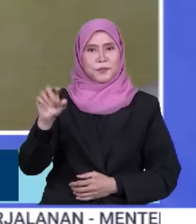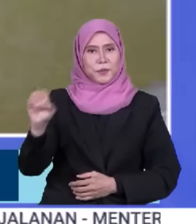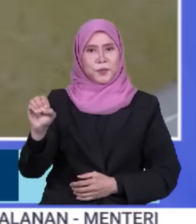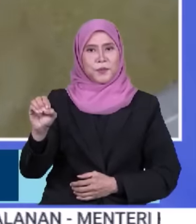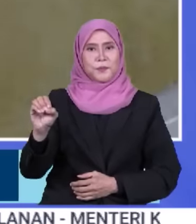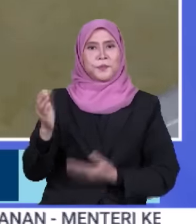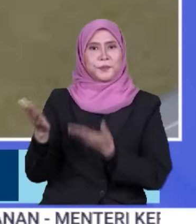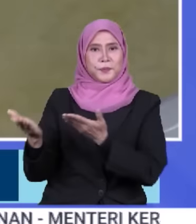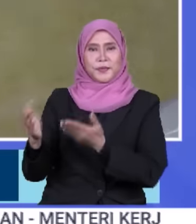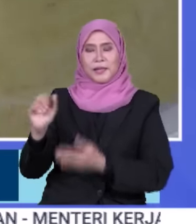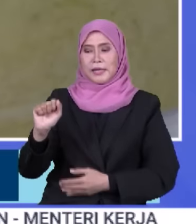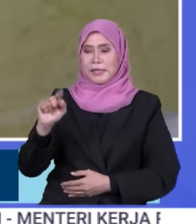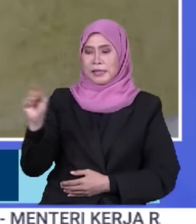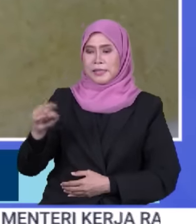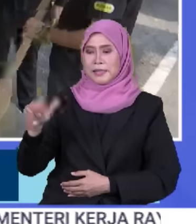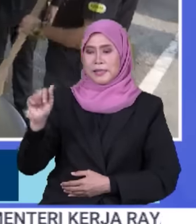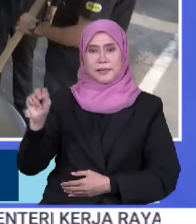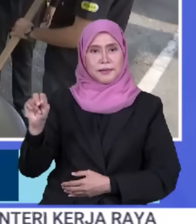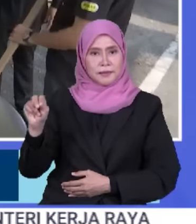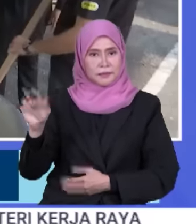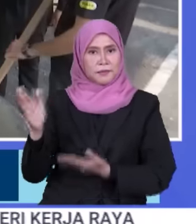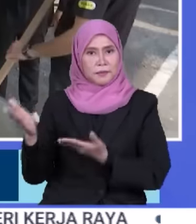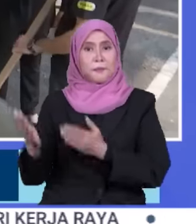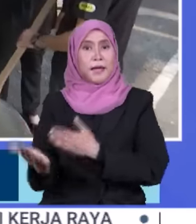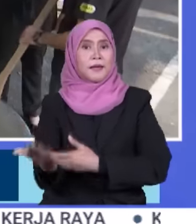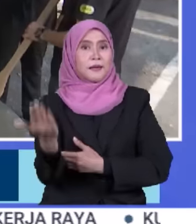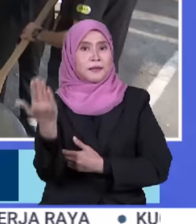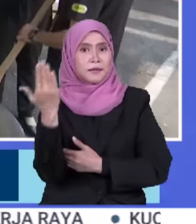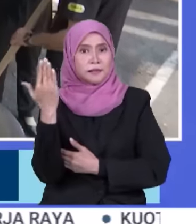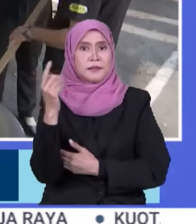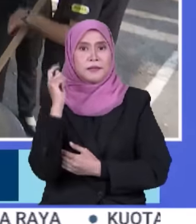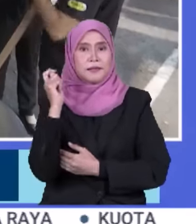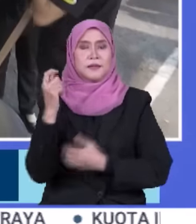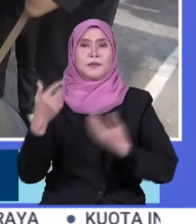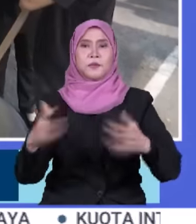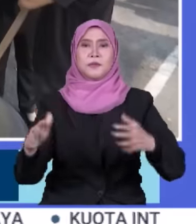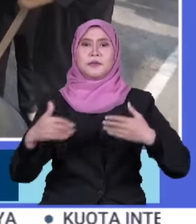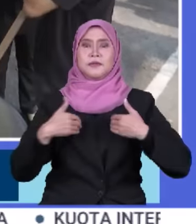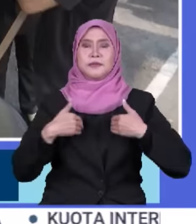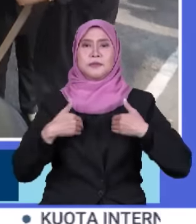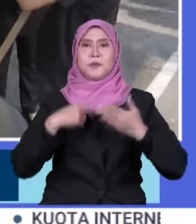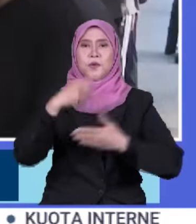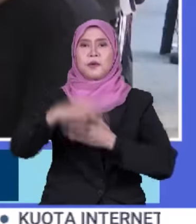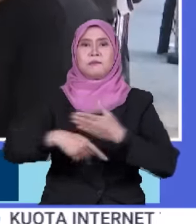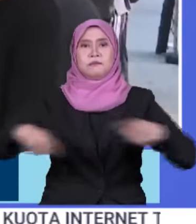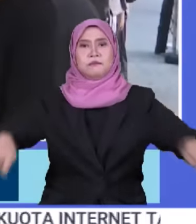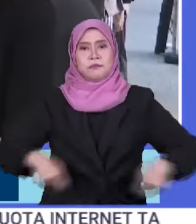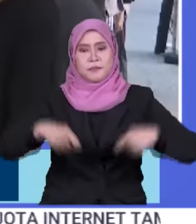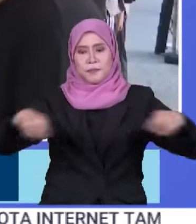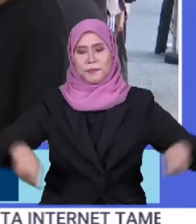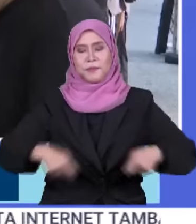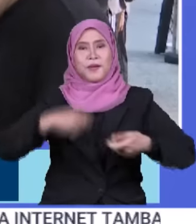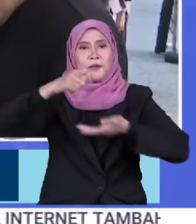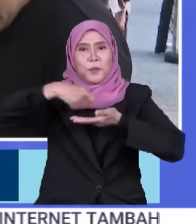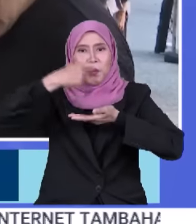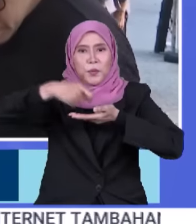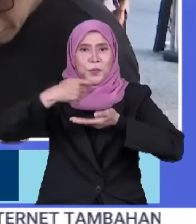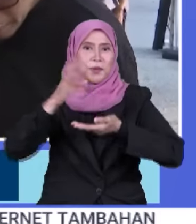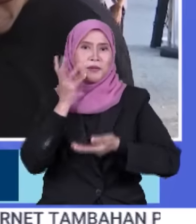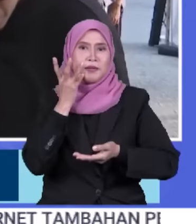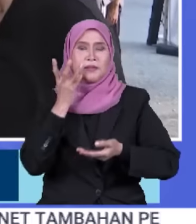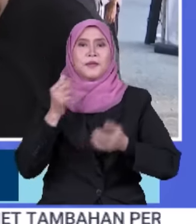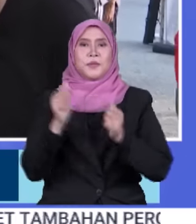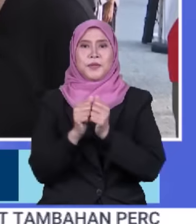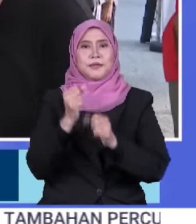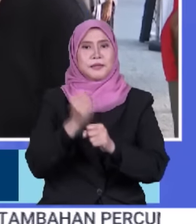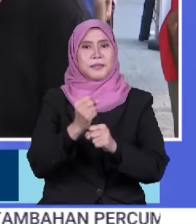Azlan Helmi, dan terdahulu di sebelah pagi tadi telah berlangsung acara memasak bubur lambu melibatkan kaki tangan